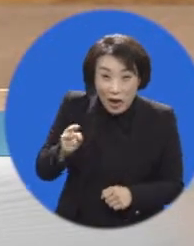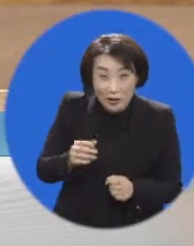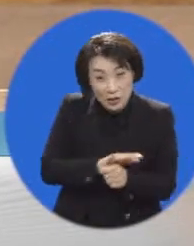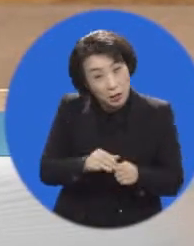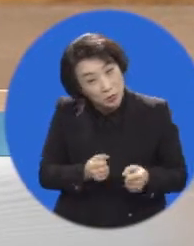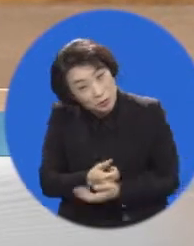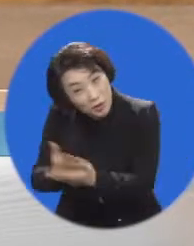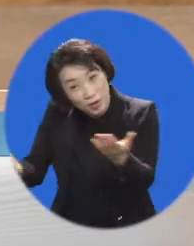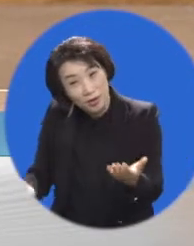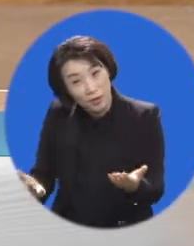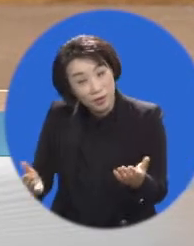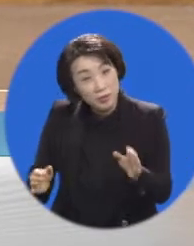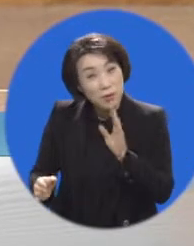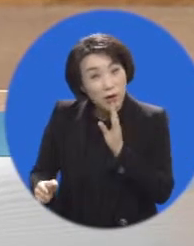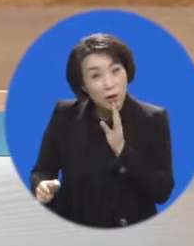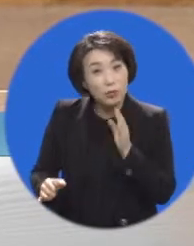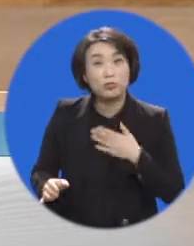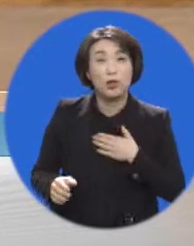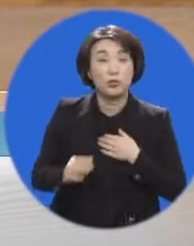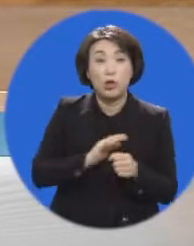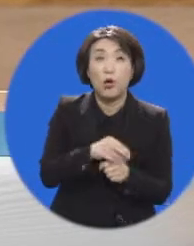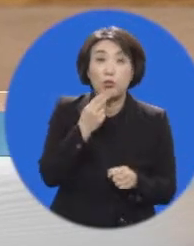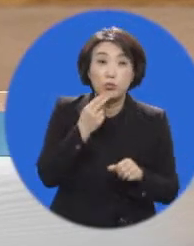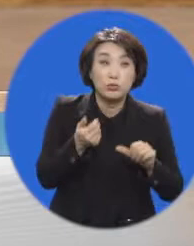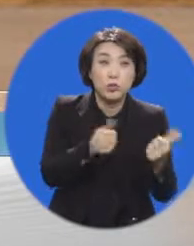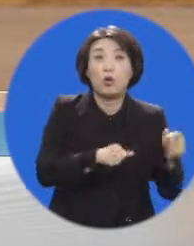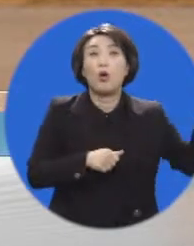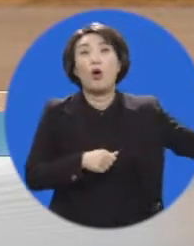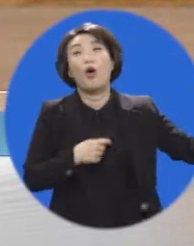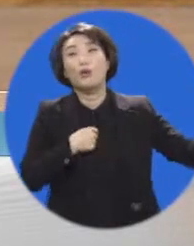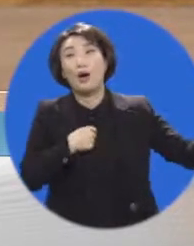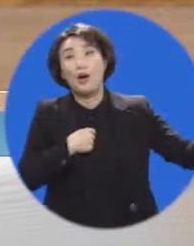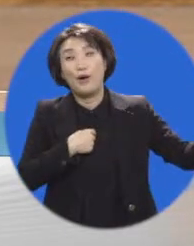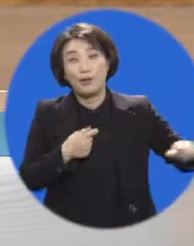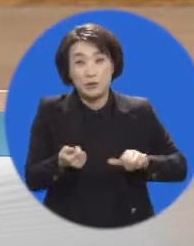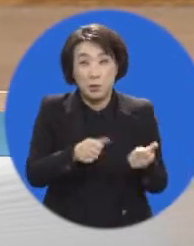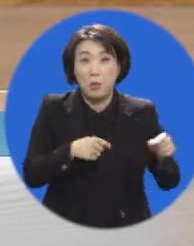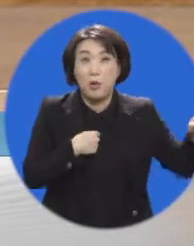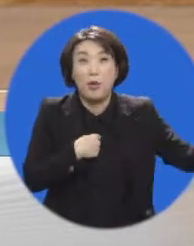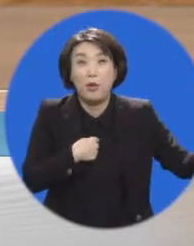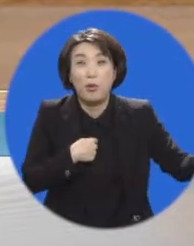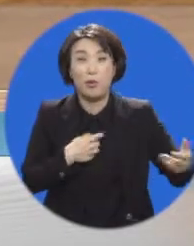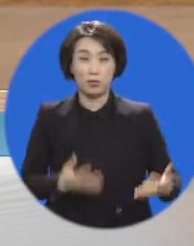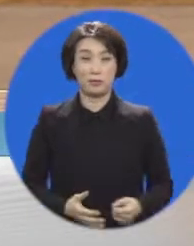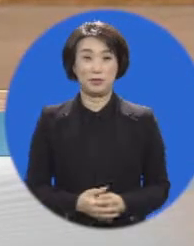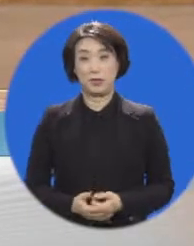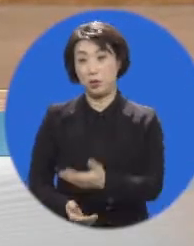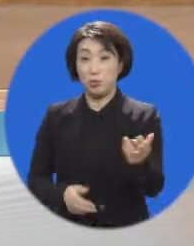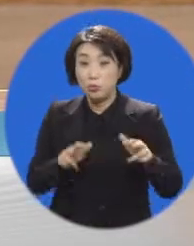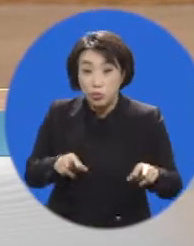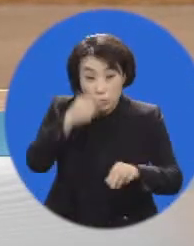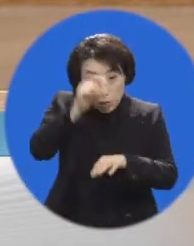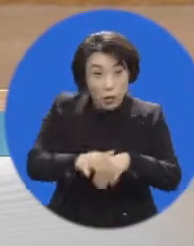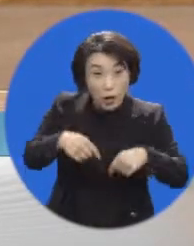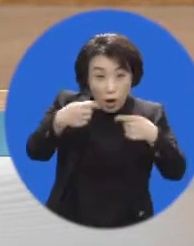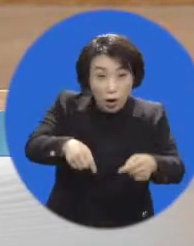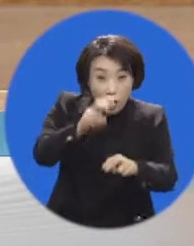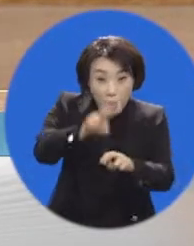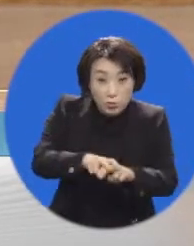그러면 사망에 이르렀다는 거예요. 응? 그럼 사망에 이르렀다. 여기 앉았으면 뭐래 사랑이